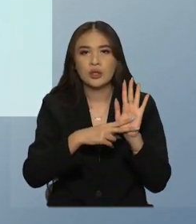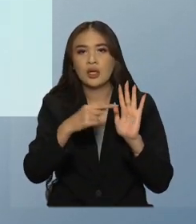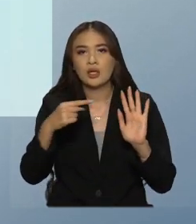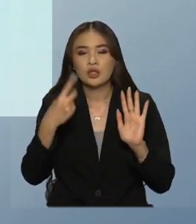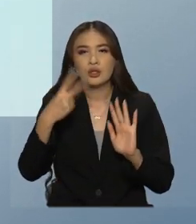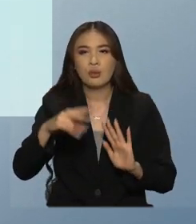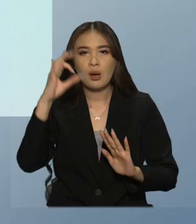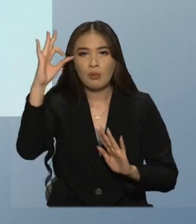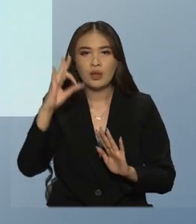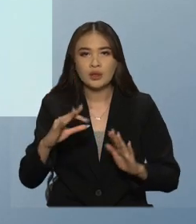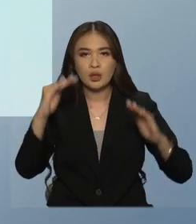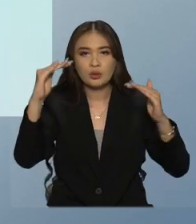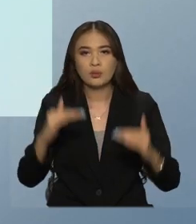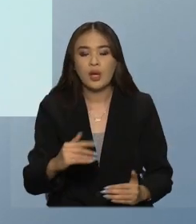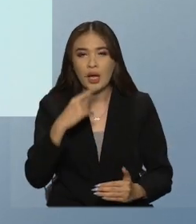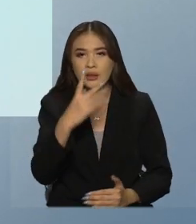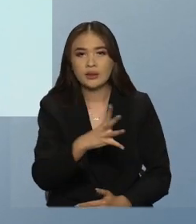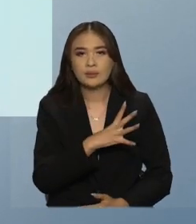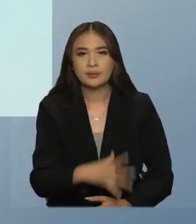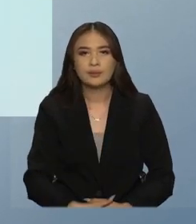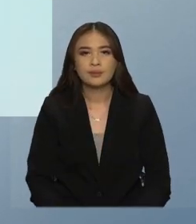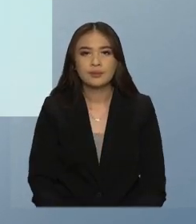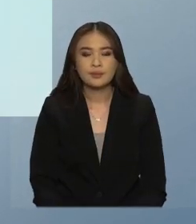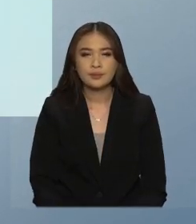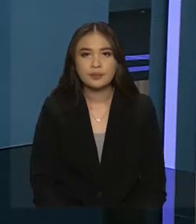27-ден 20%-ға дейін төмендегенін айтады.